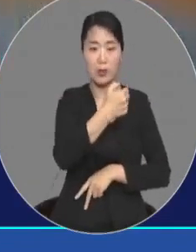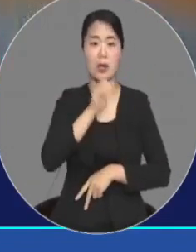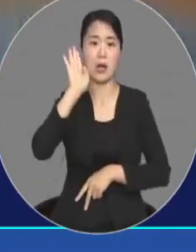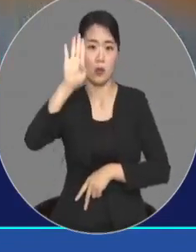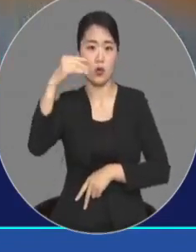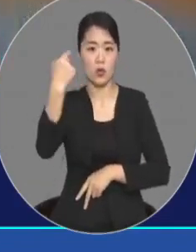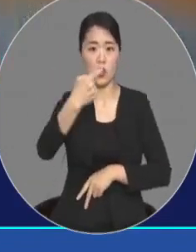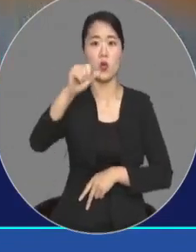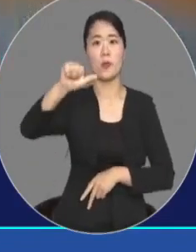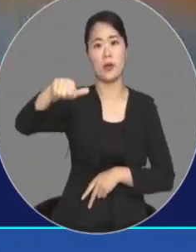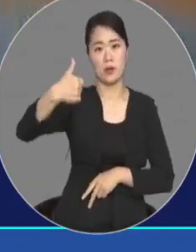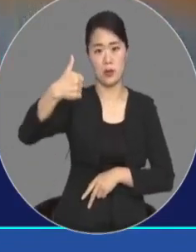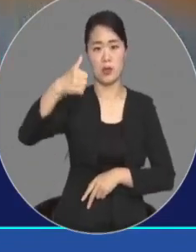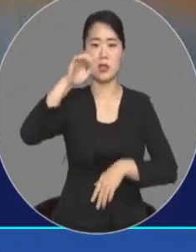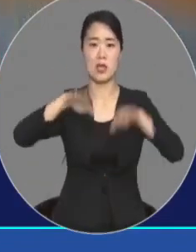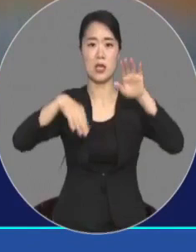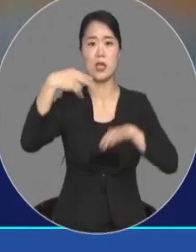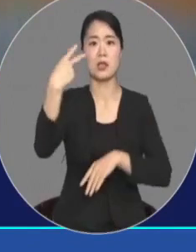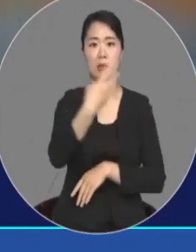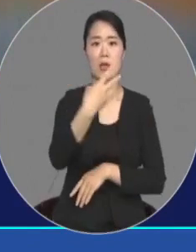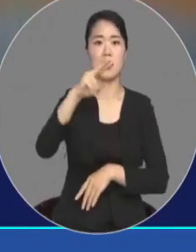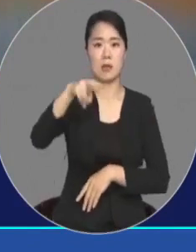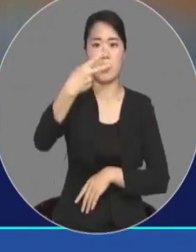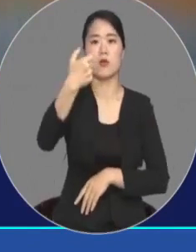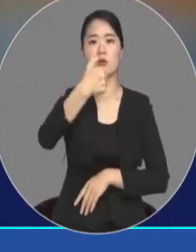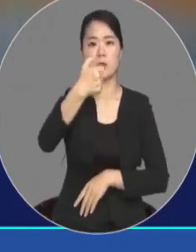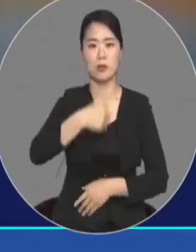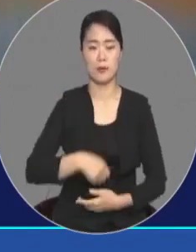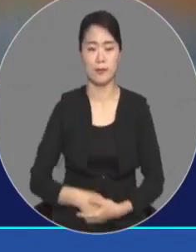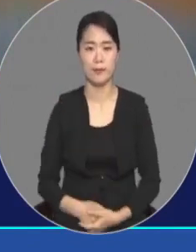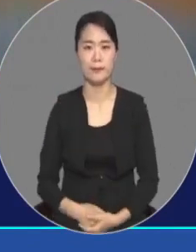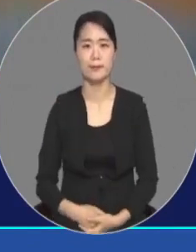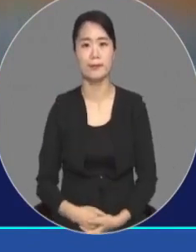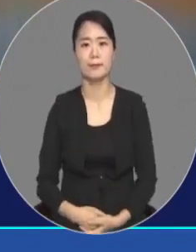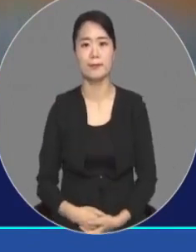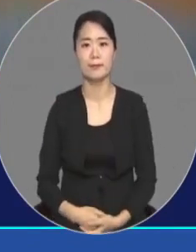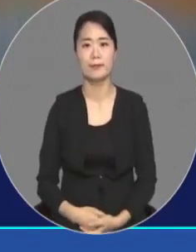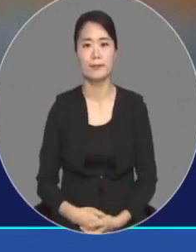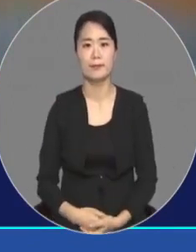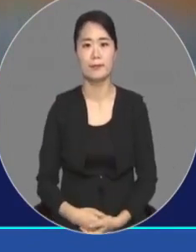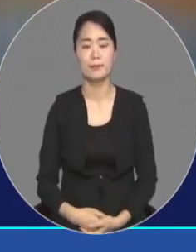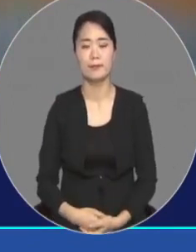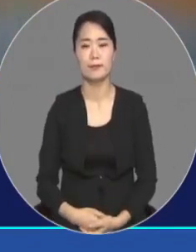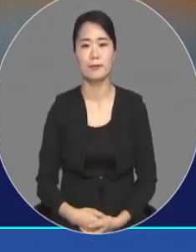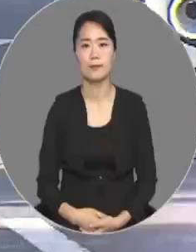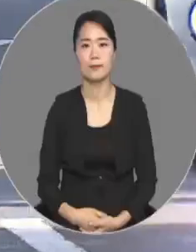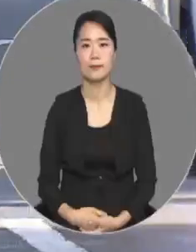1500원으로 인상하기로 의결했습니다 배대번 기자의 보도입니다